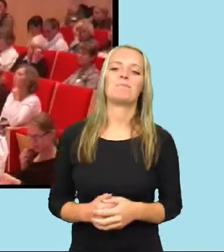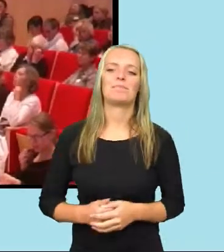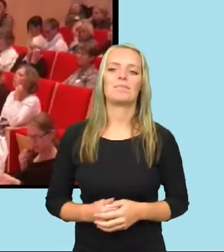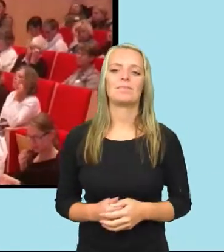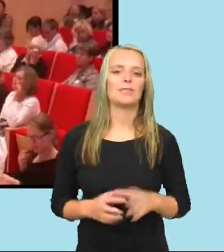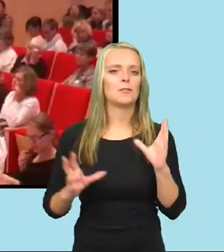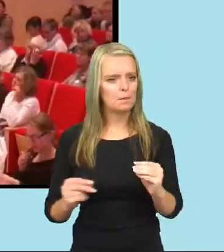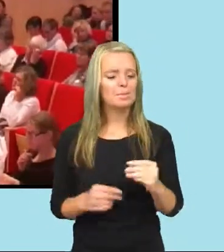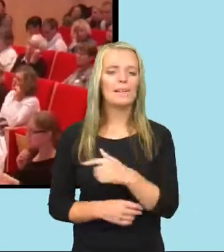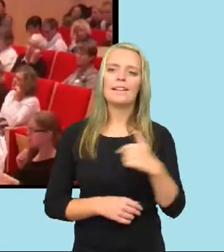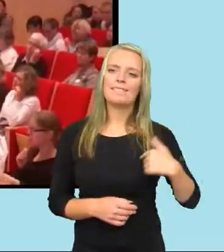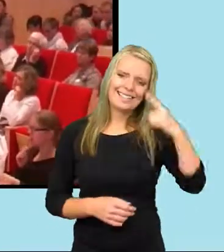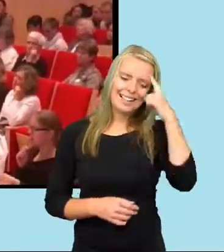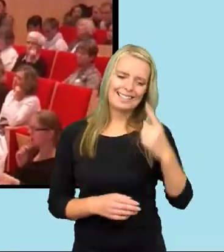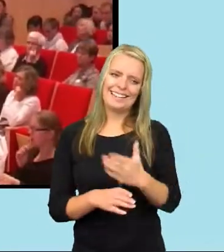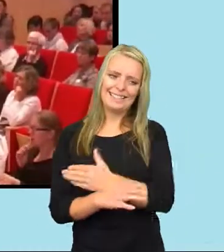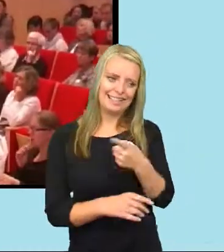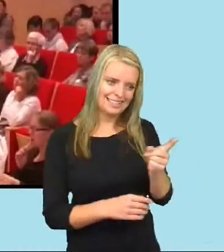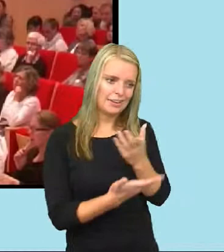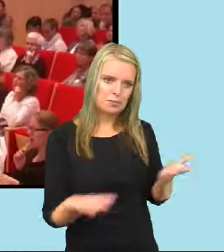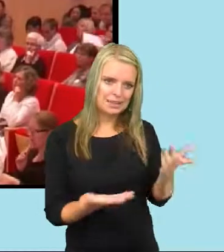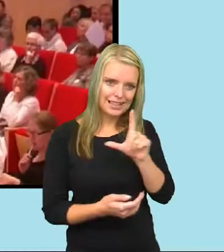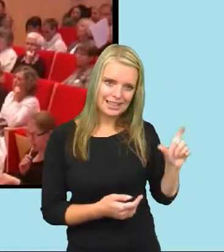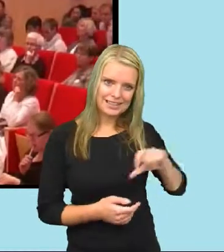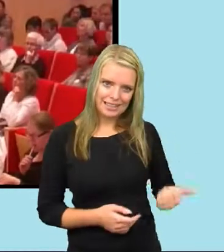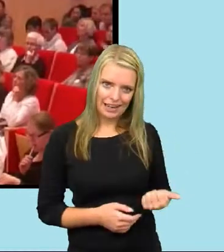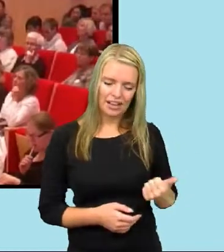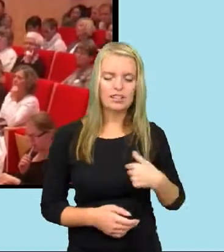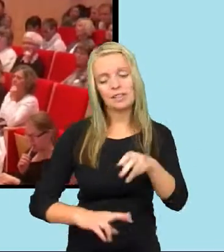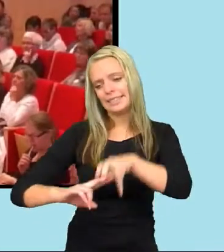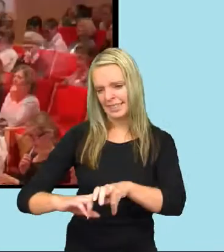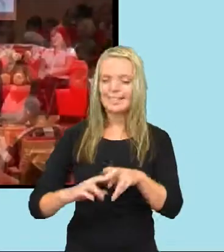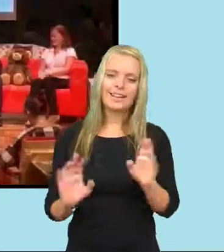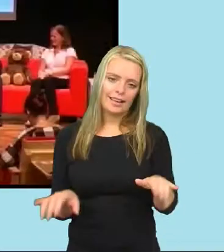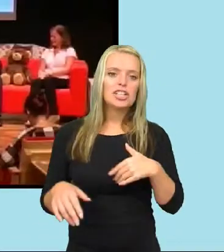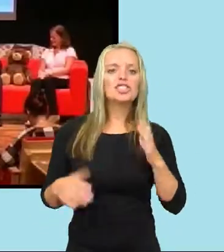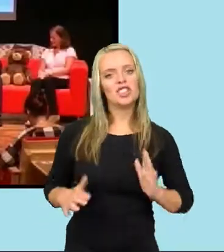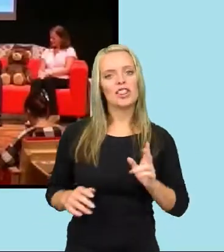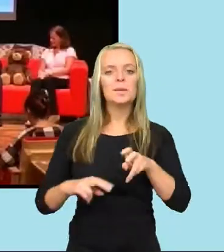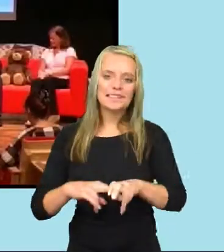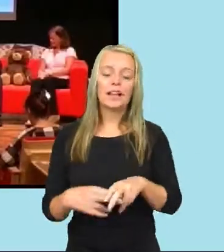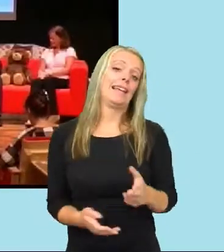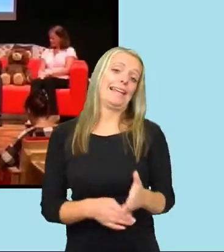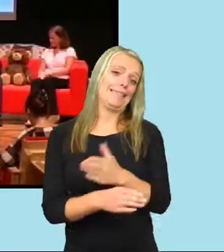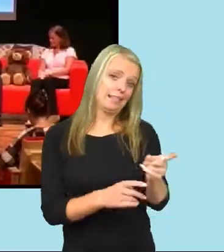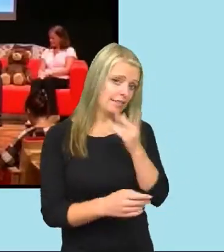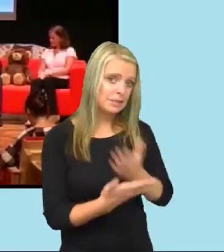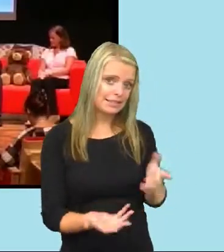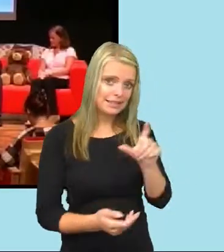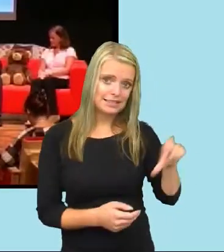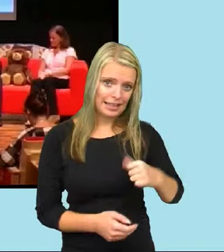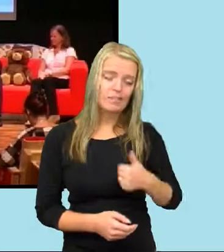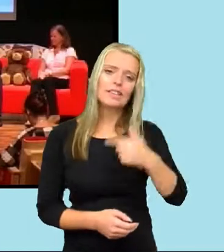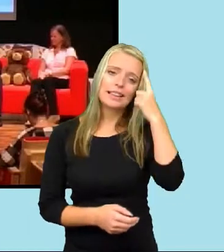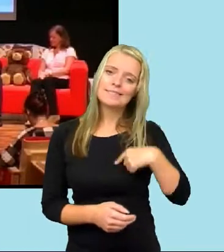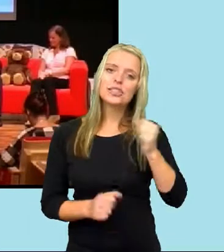Bra. Vi tänkte så här, innan ni får presentera er själva. Jag sätter mig ner. Ja, det verkar skönt att sitta ner. Så, innan ni får göra det så tänkte jag att vi ska titta på en